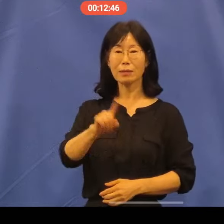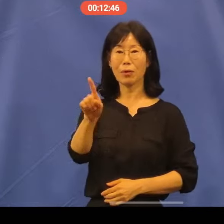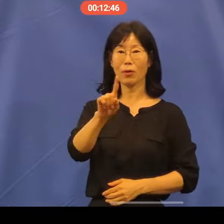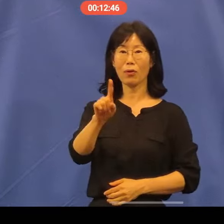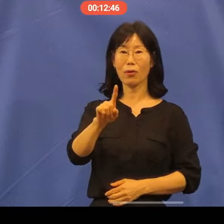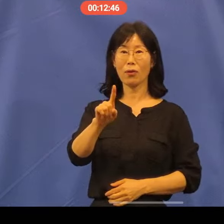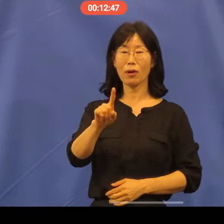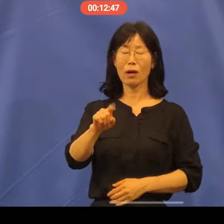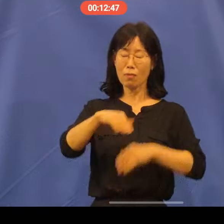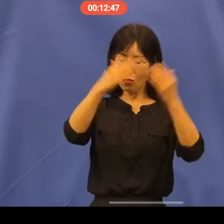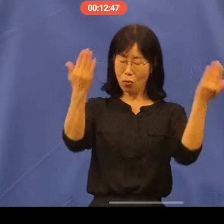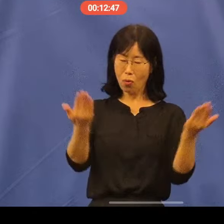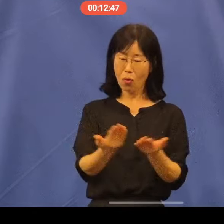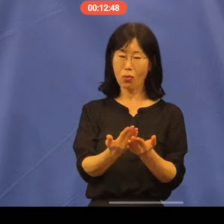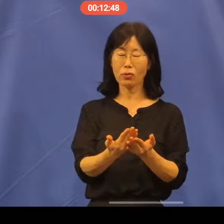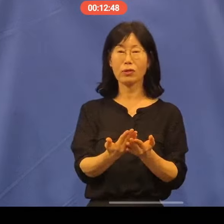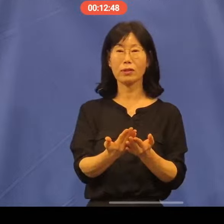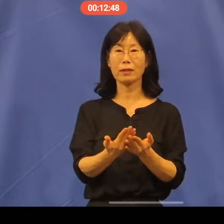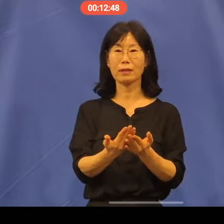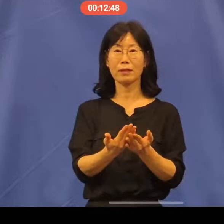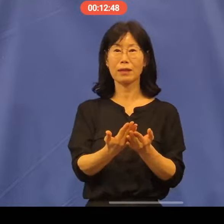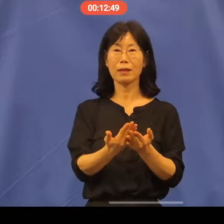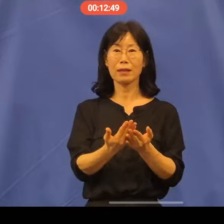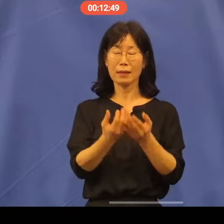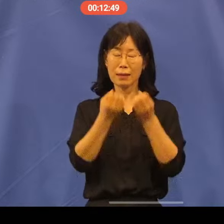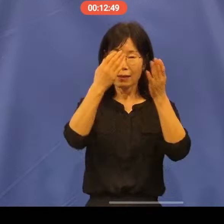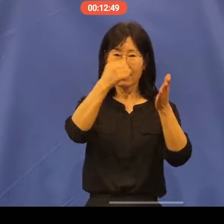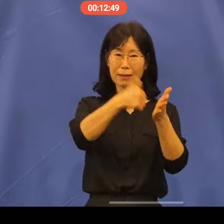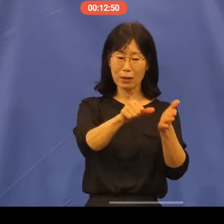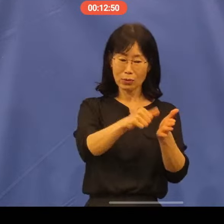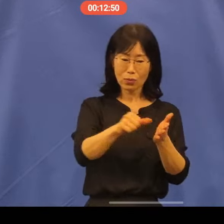존재는 하나님의 뜻을 위하여